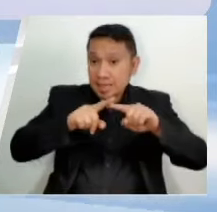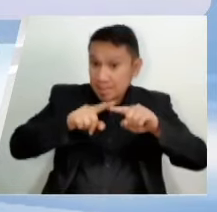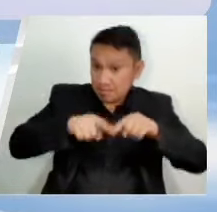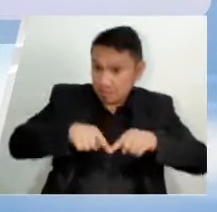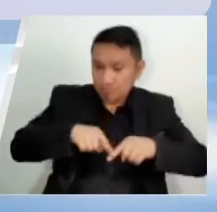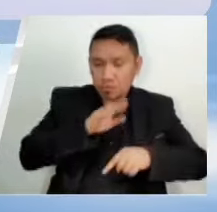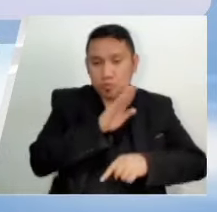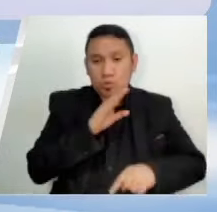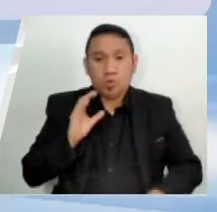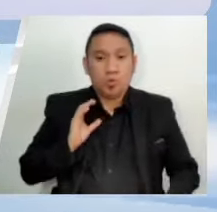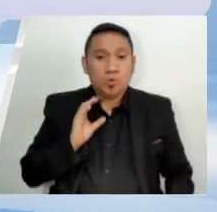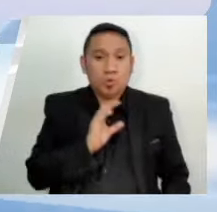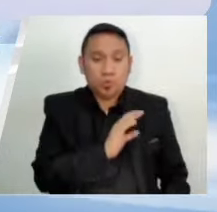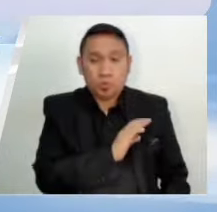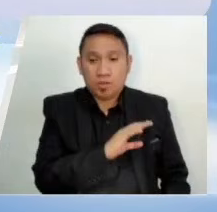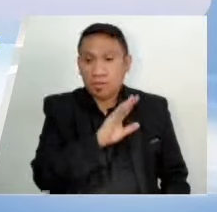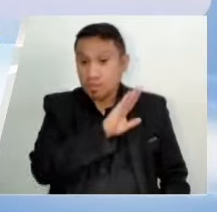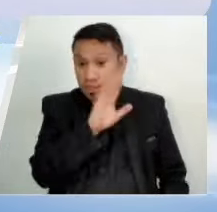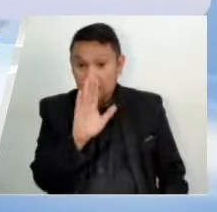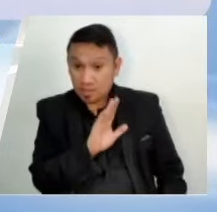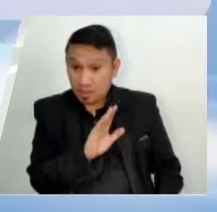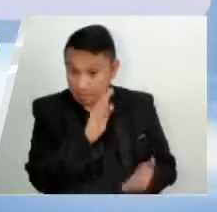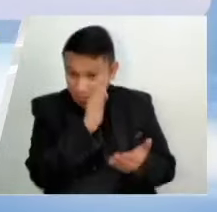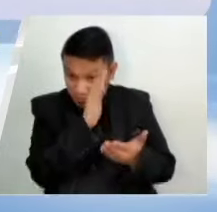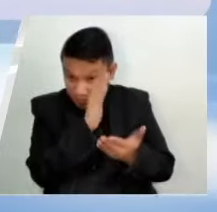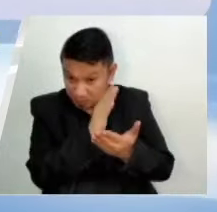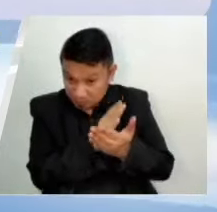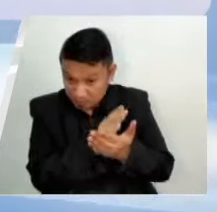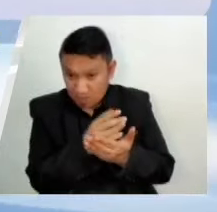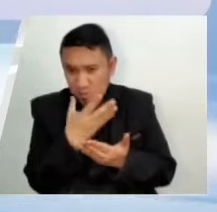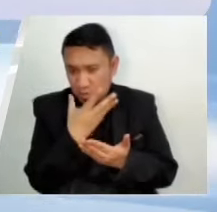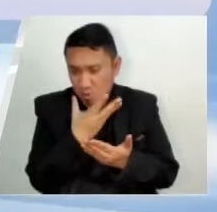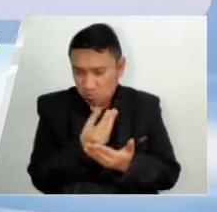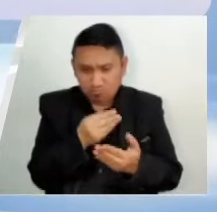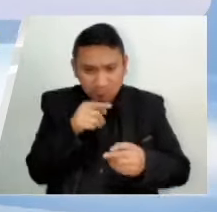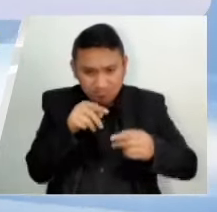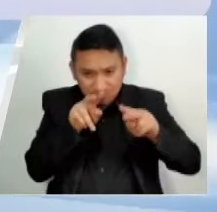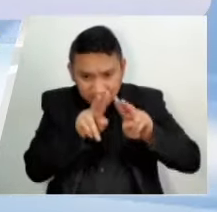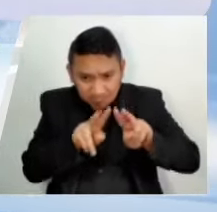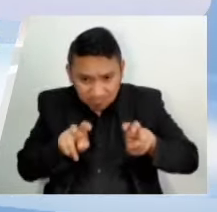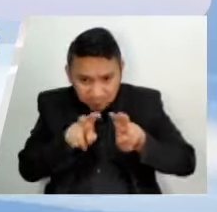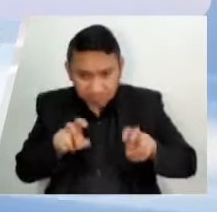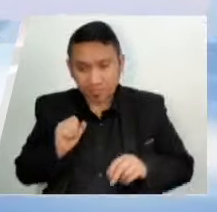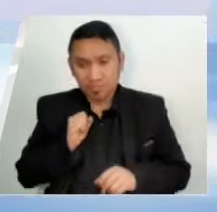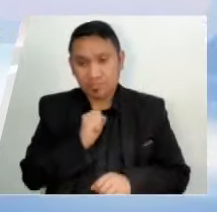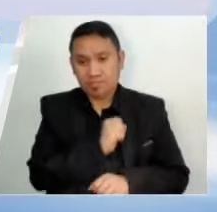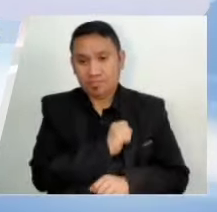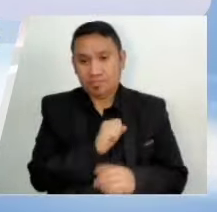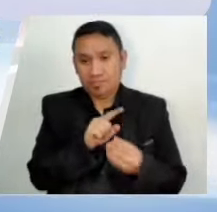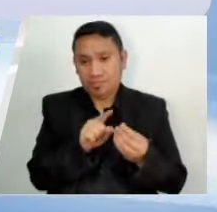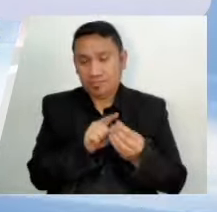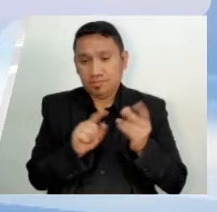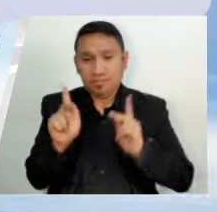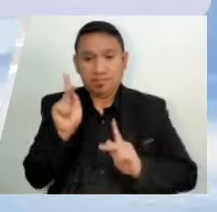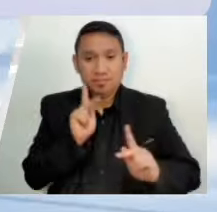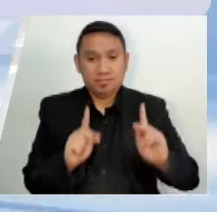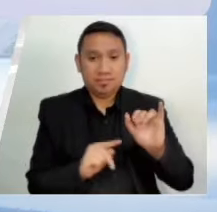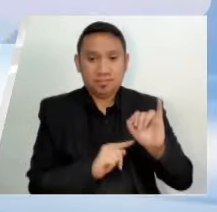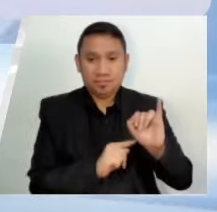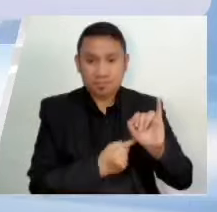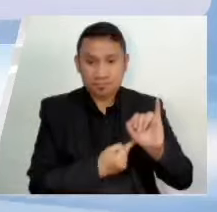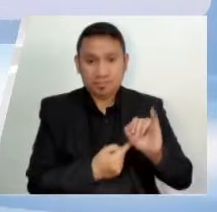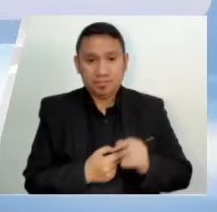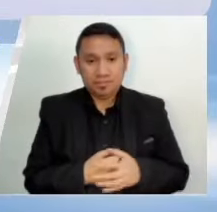Hindi rin daw pipigilan ni Zubiri ang gumugulong ng imbestigasyon ng Senado sa People's Initiative. Sa